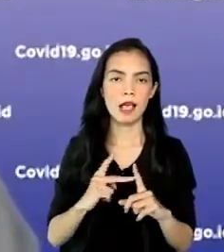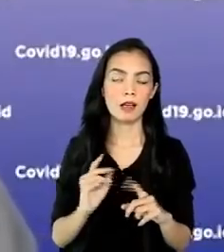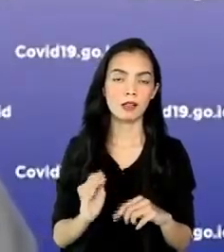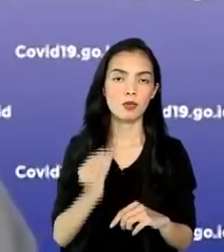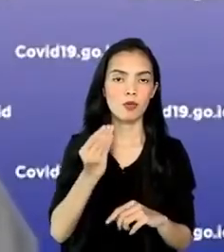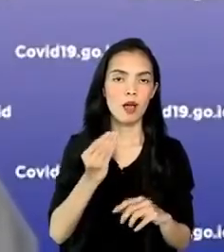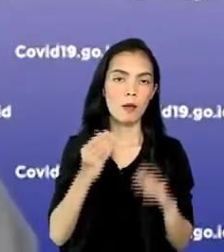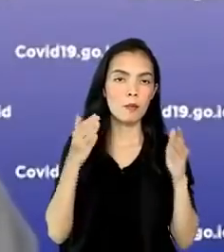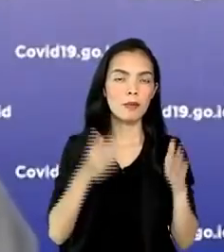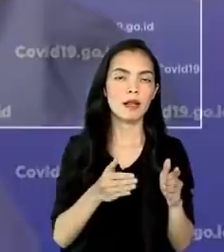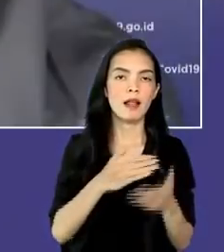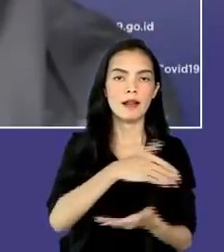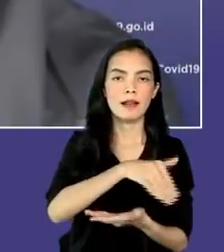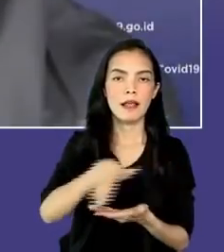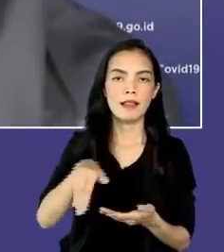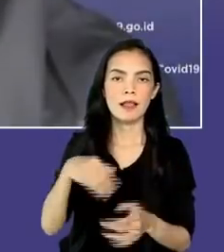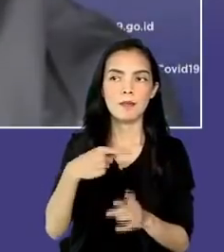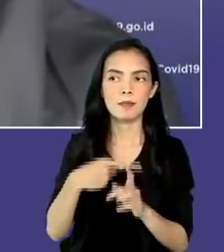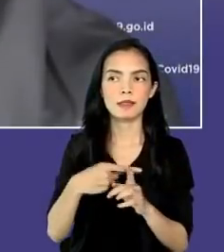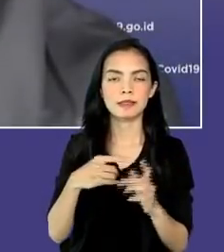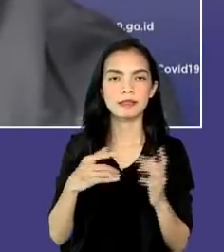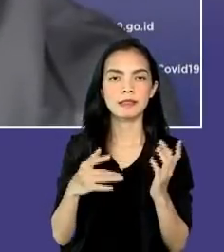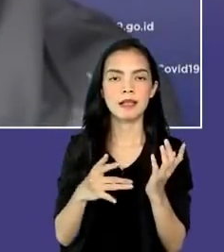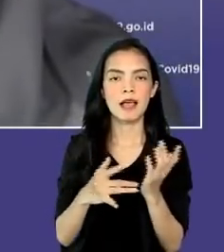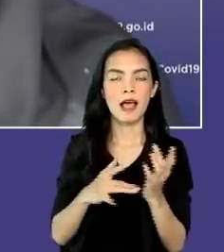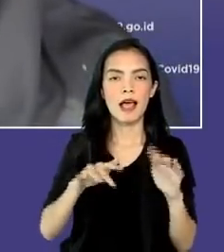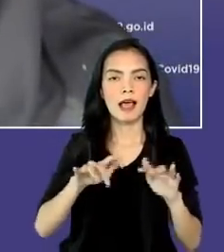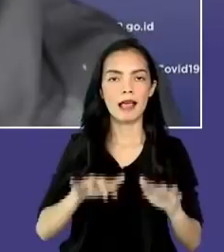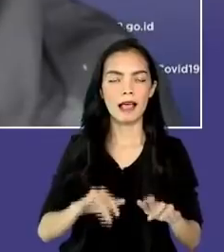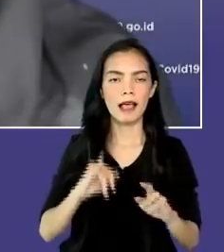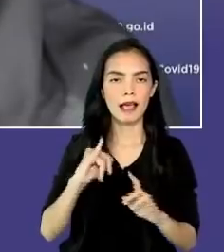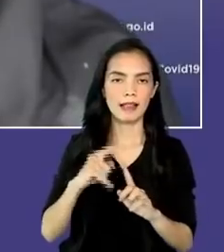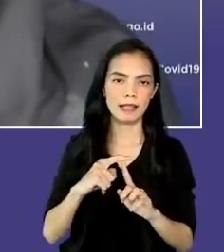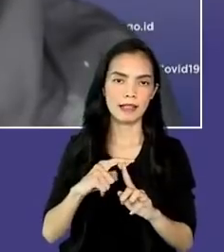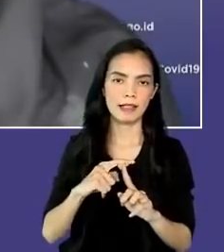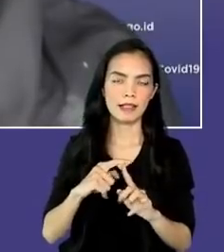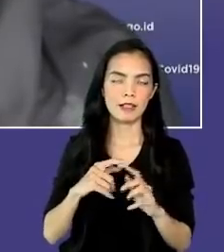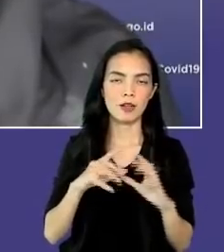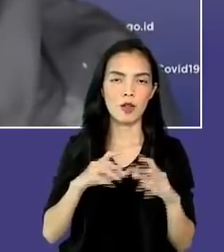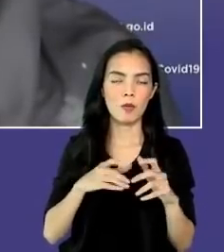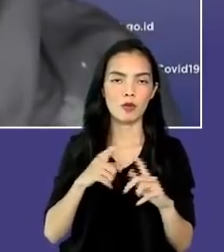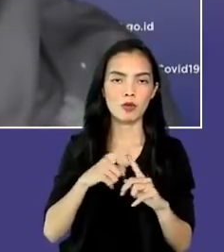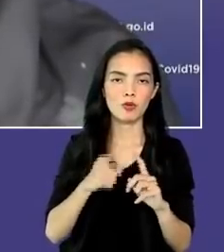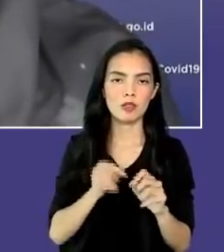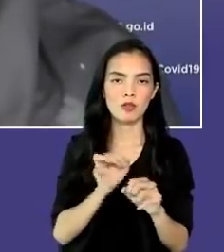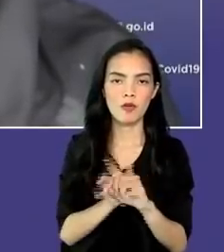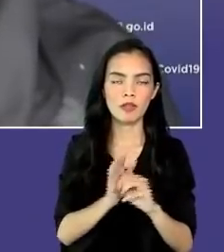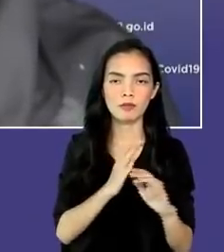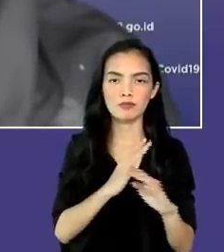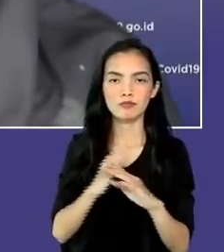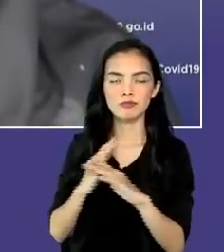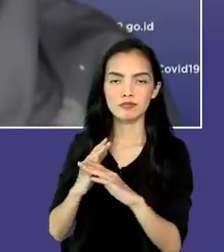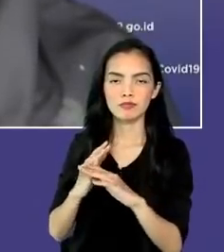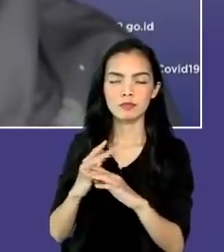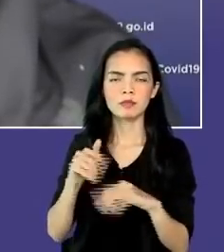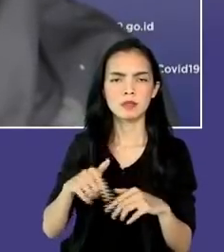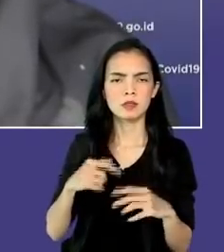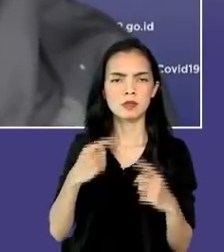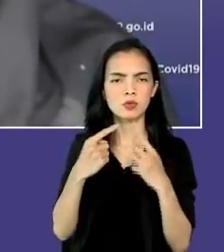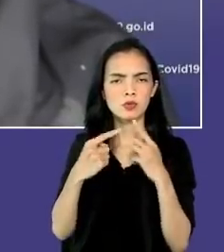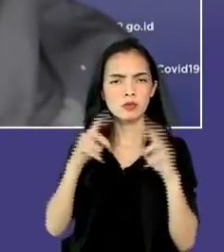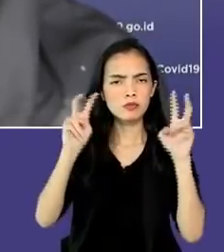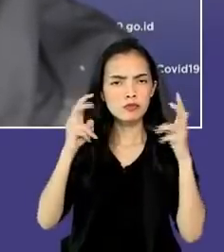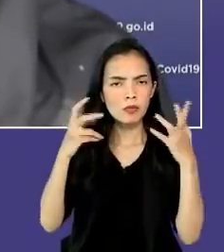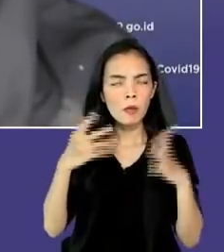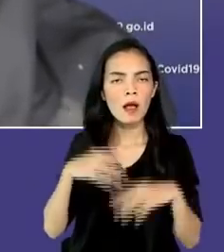Penanganan COVID-19. Dan kali ini kita akan membahas mengenai yang pertama adalah evaluasi kepatuhan. Oke, kita akan